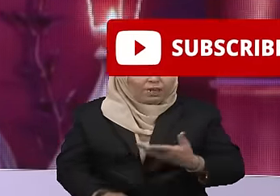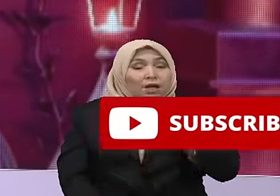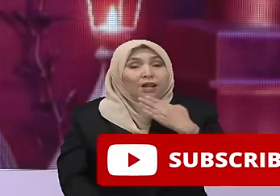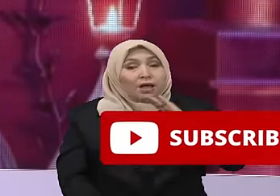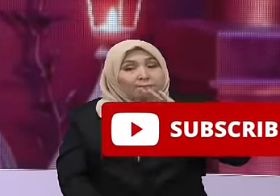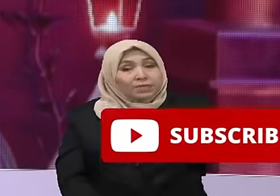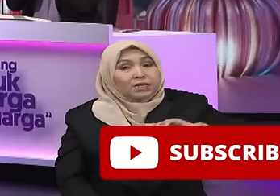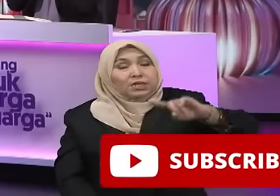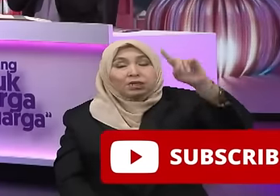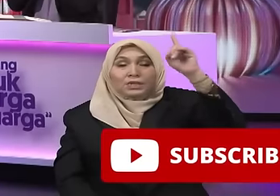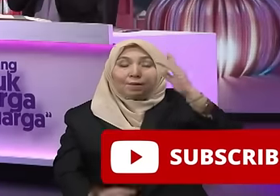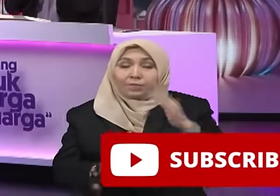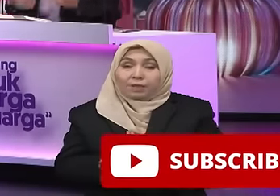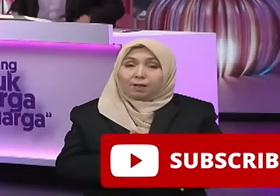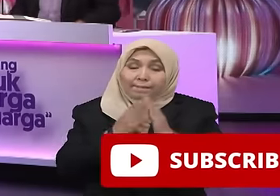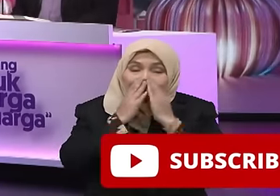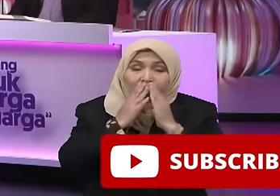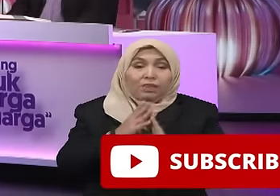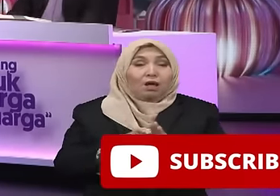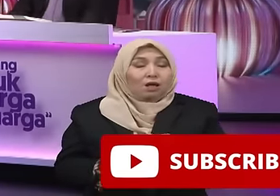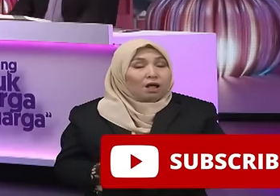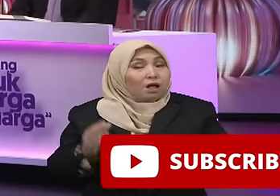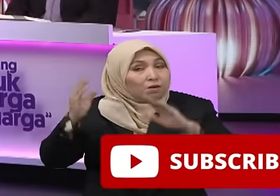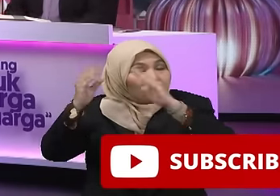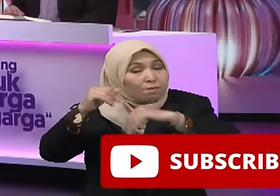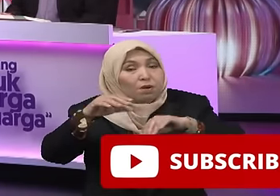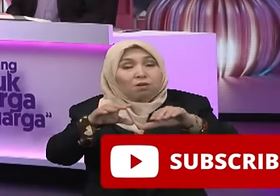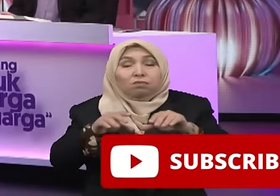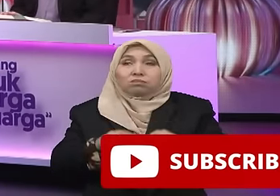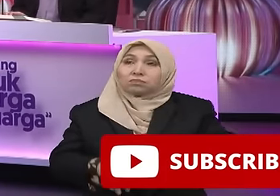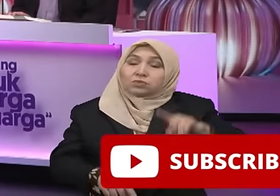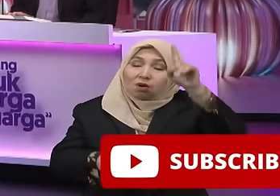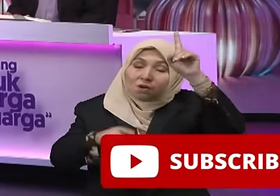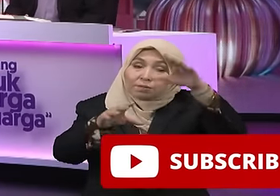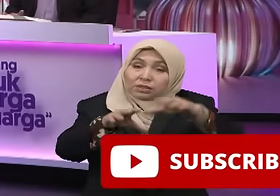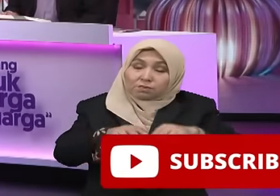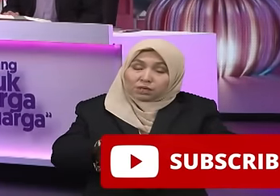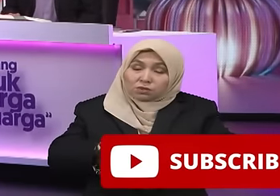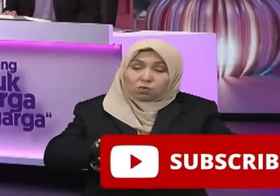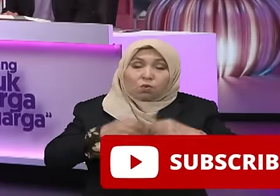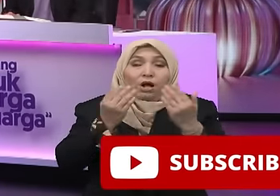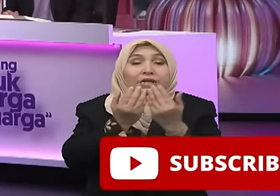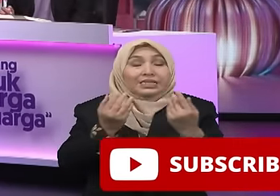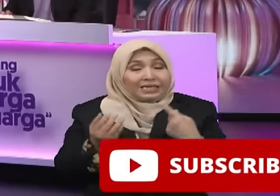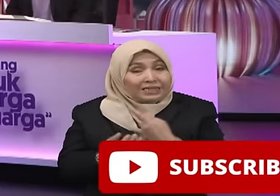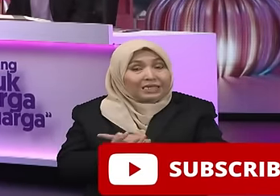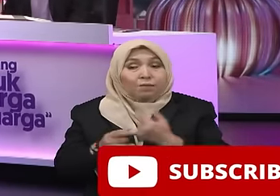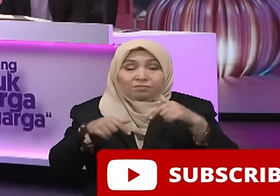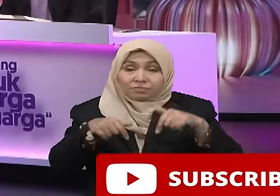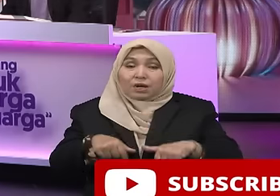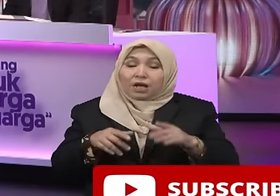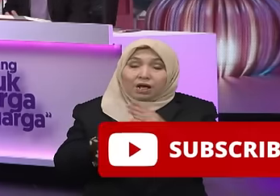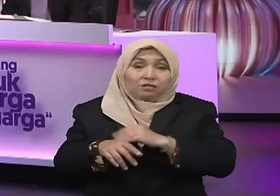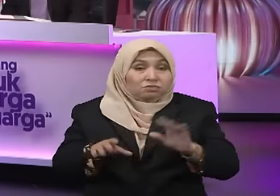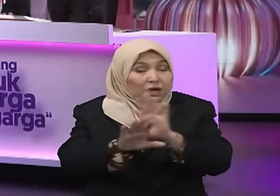rabbil alamin. Taqabbalallahu minna wa minkum, taqabbal ya karim. Moga-moga Allah mengkabulkan doa kita pada hari ini tuan-tuan, dan